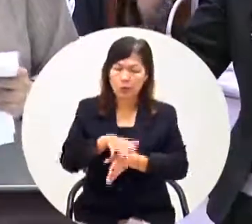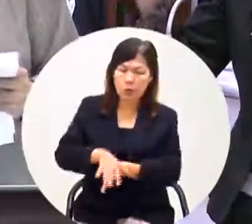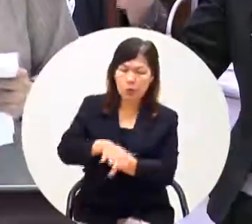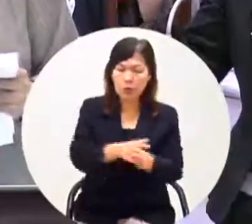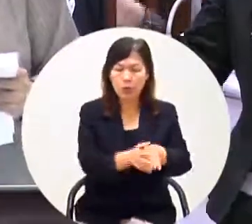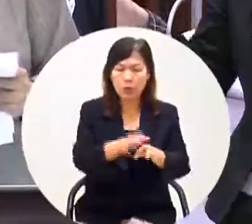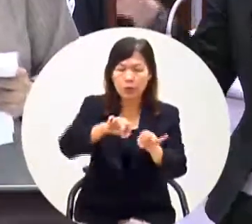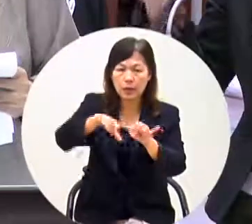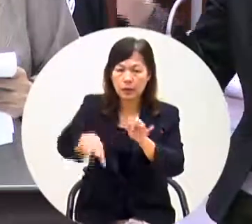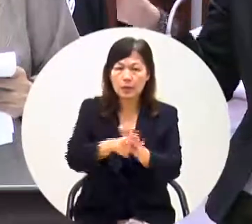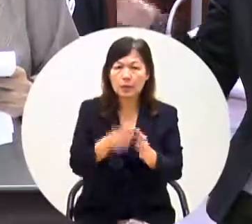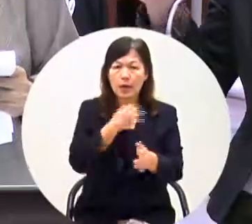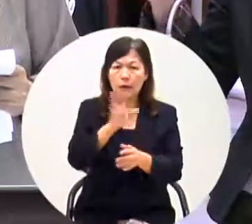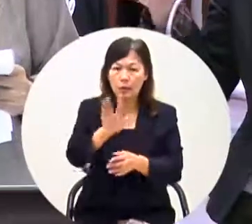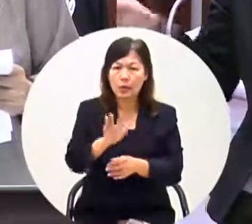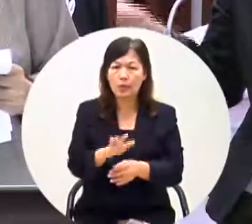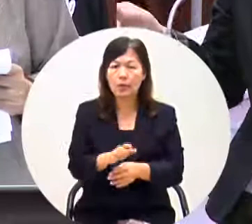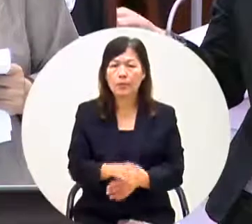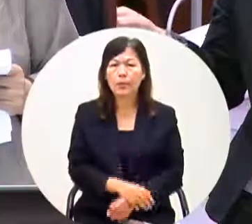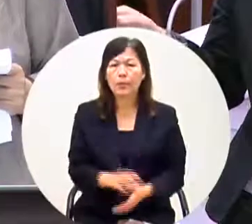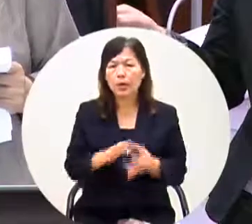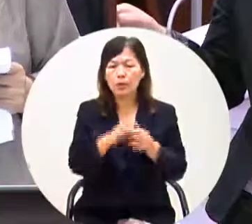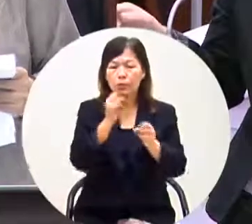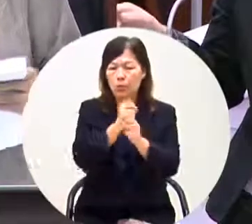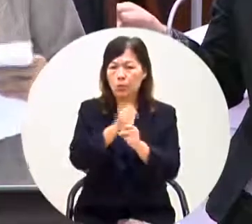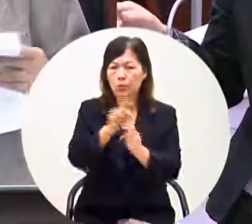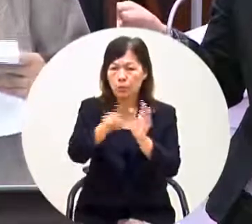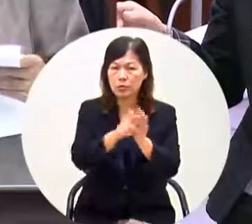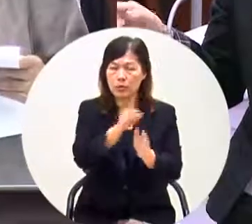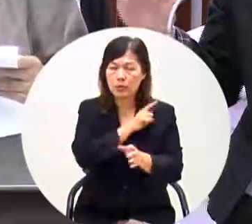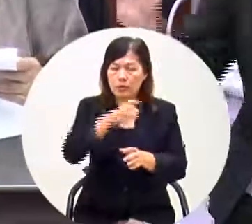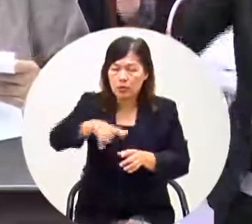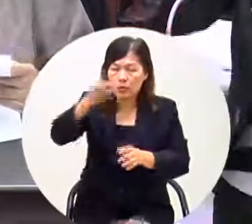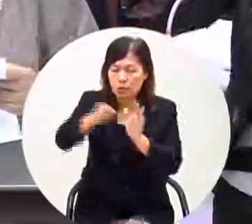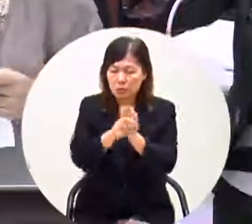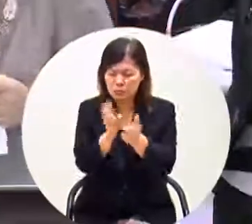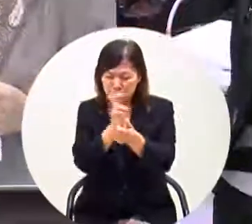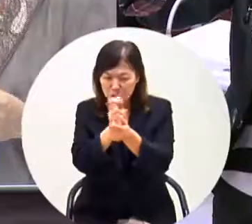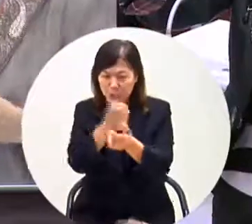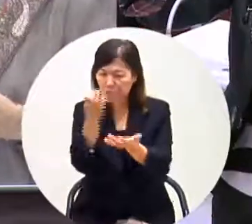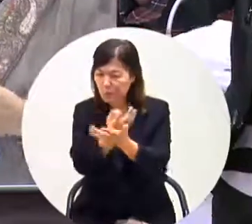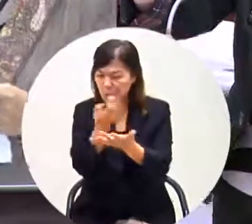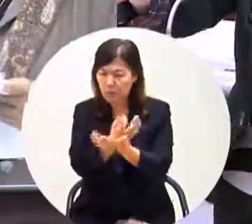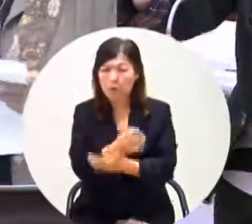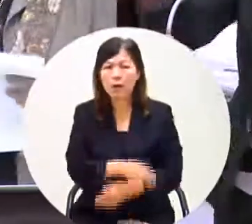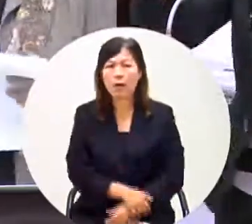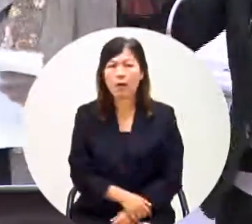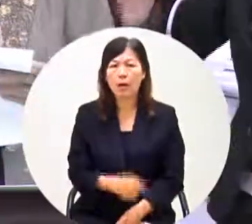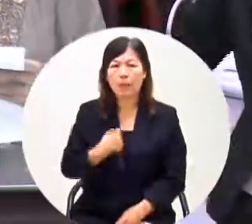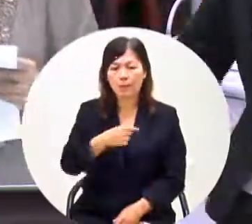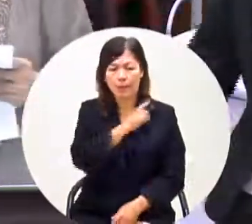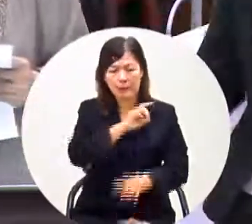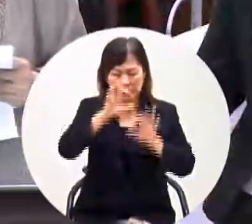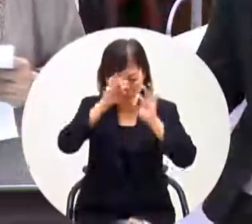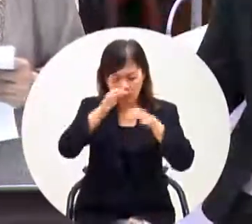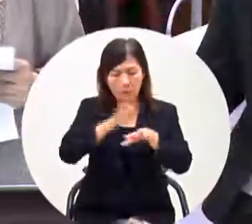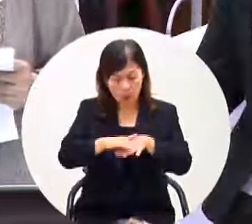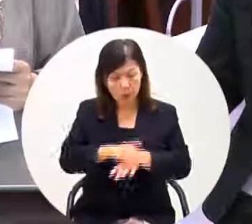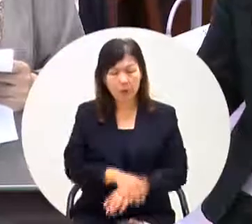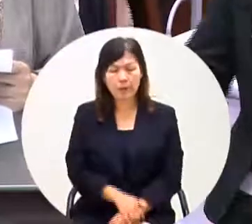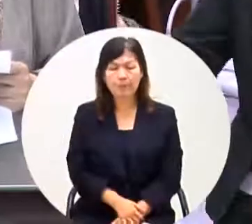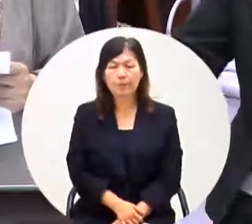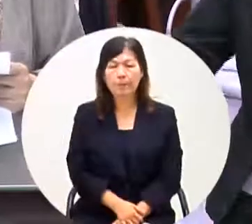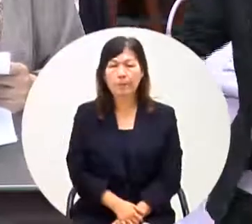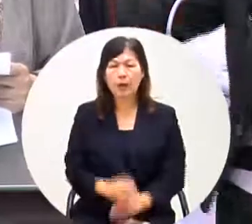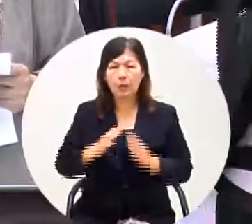的业务单位的局长没有督促好吗？ 那我们来检讨。那我也希望 你的确需要检讨啊。